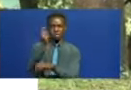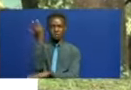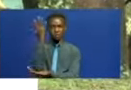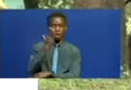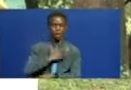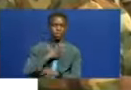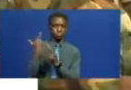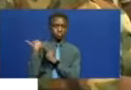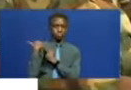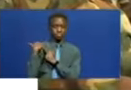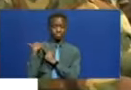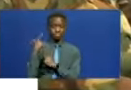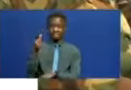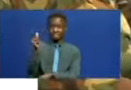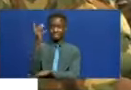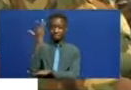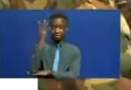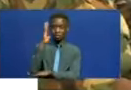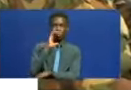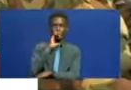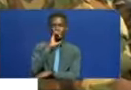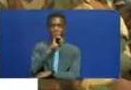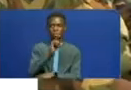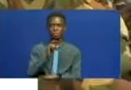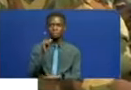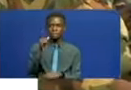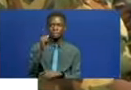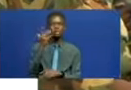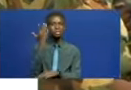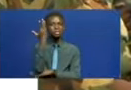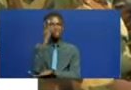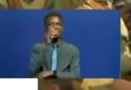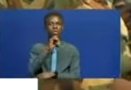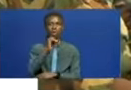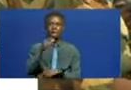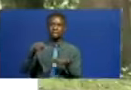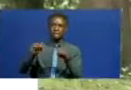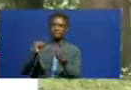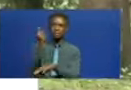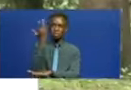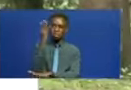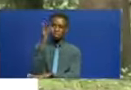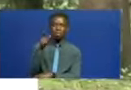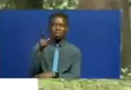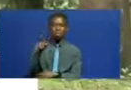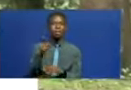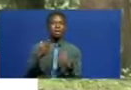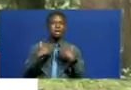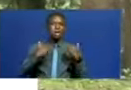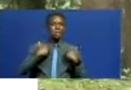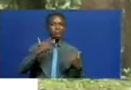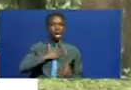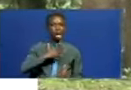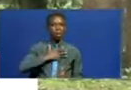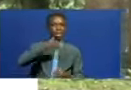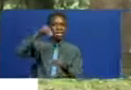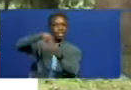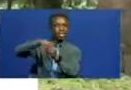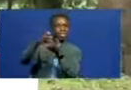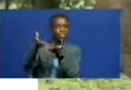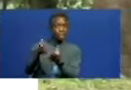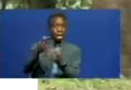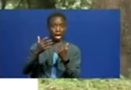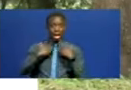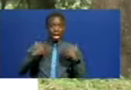ni msitu wa maana kabisa. Manake huko ndio tuko na wanyama wetu. Wanyama wetu ndio wanatusaidia mambo ya